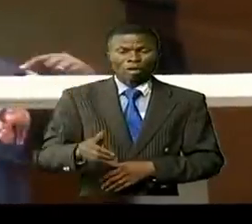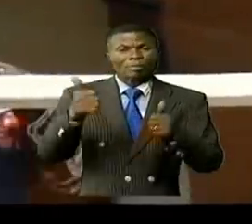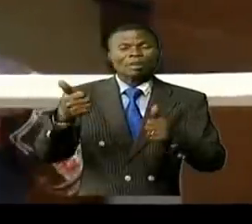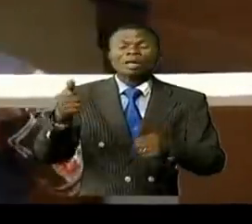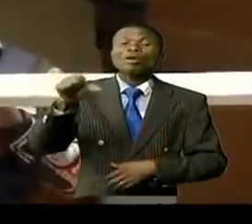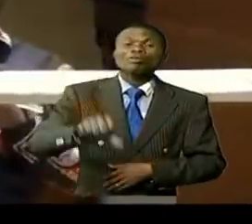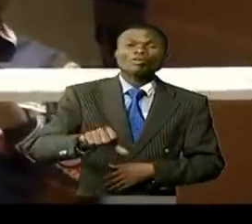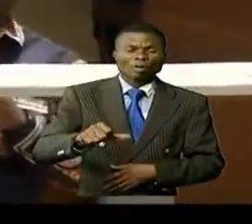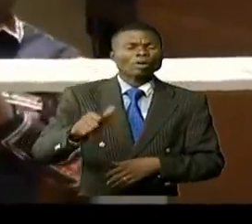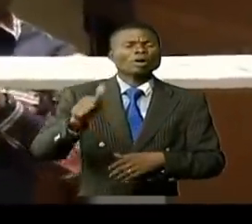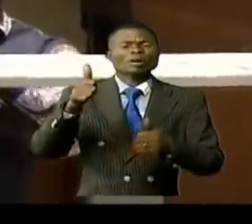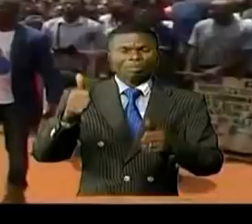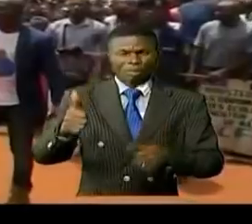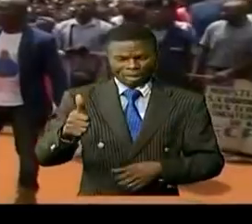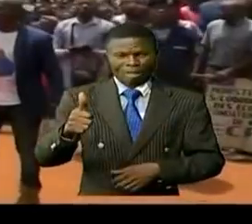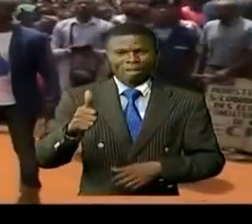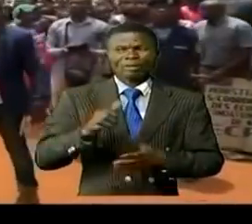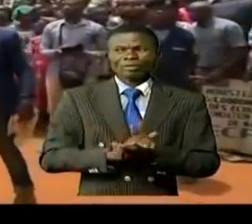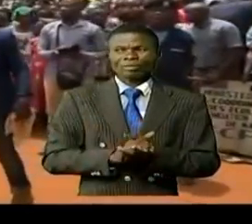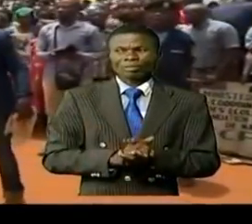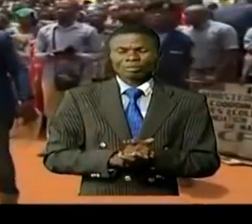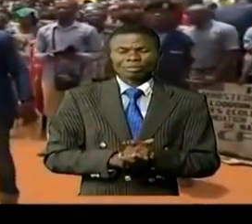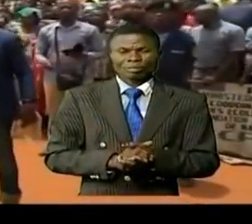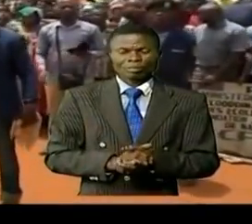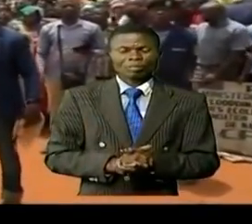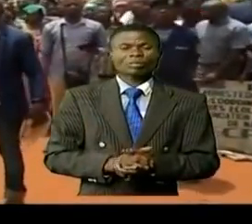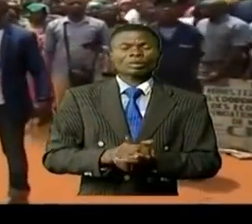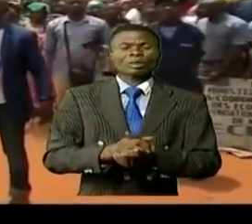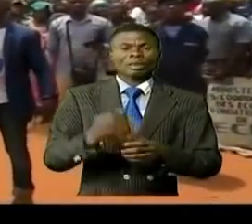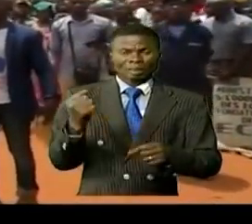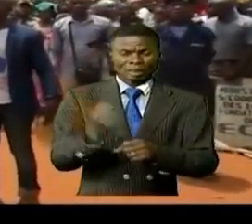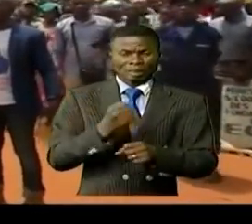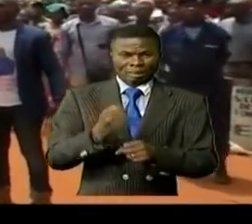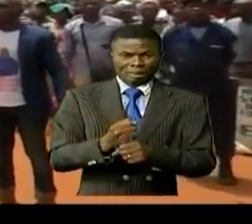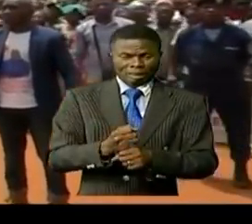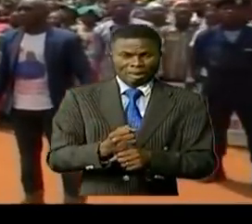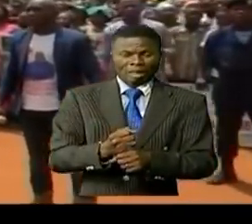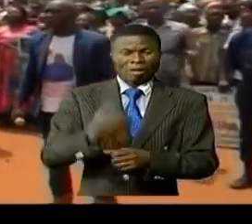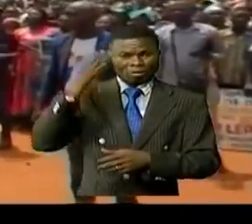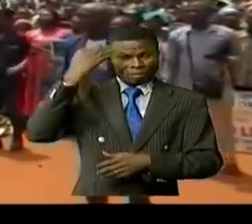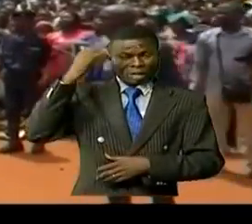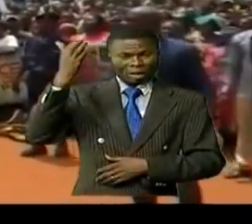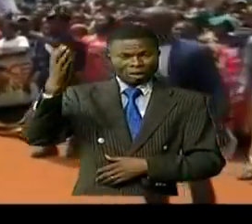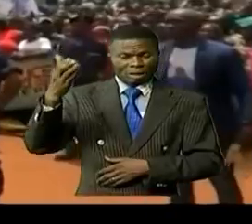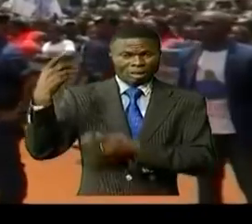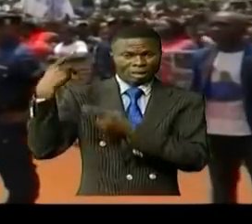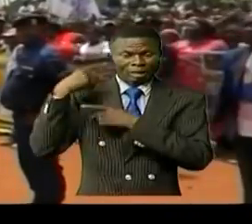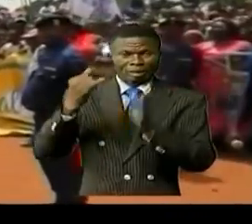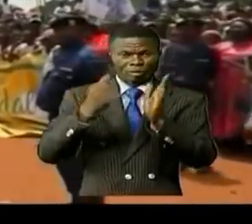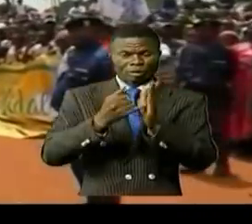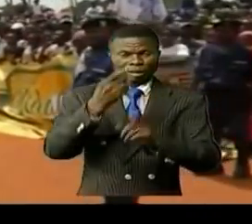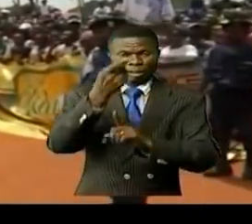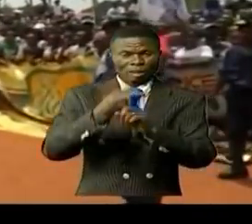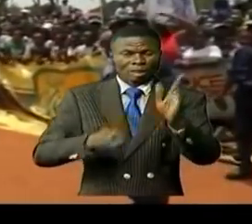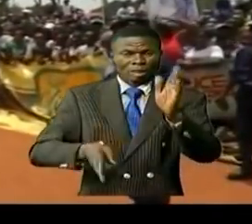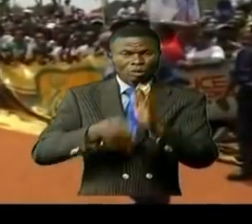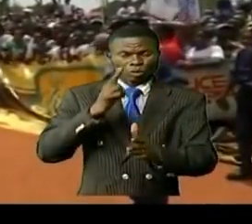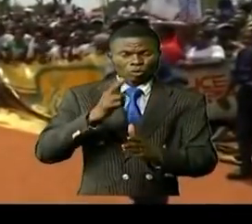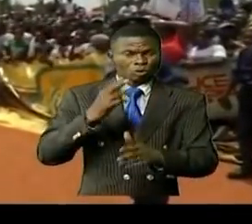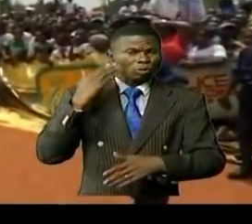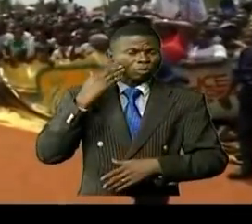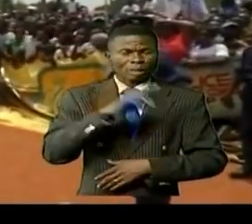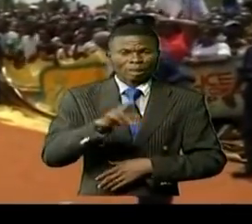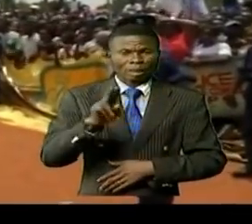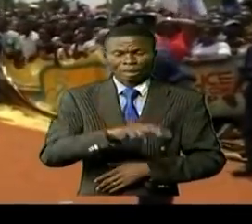Malamouté. En séjour de travail dans cette partie du pays depuis le samedi 12 mars 2022 pour